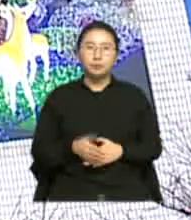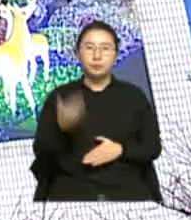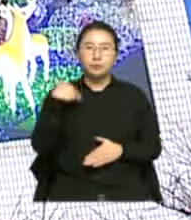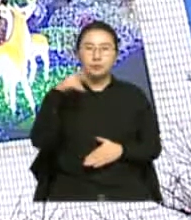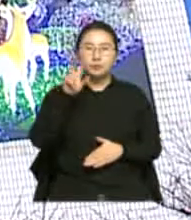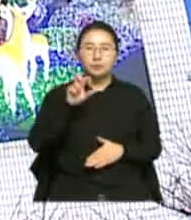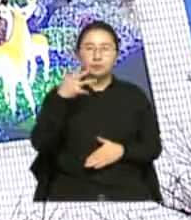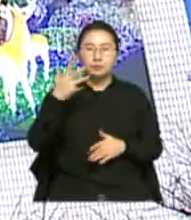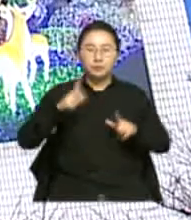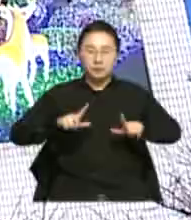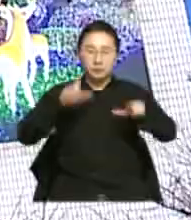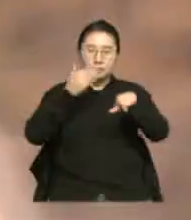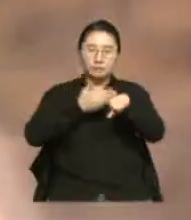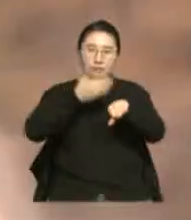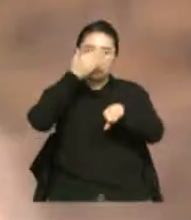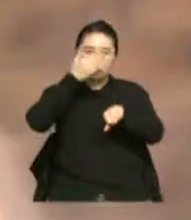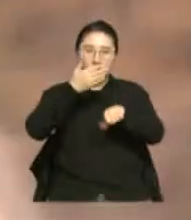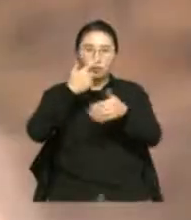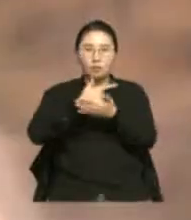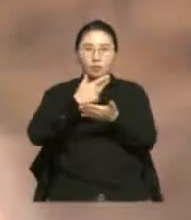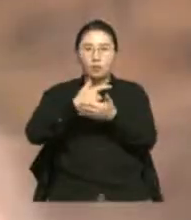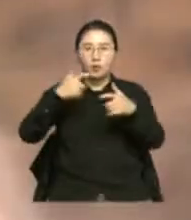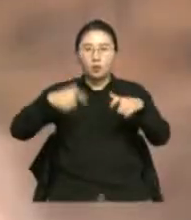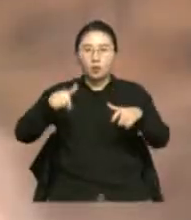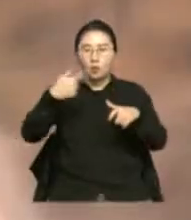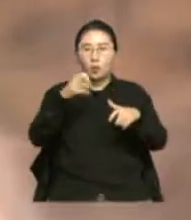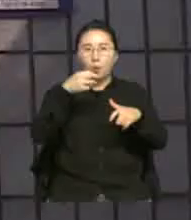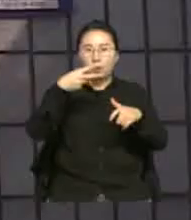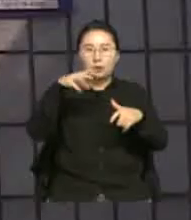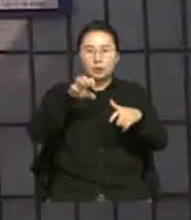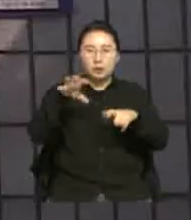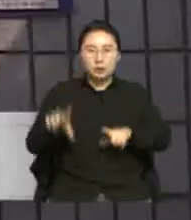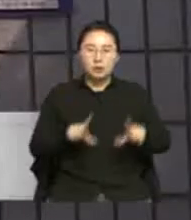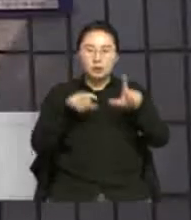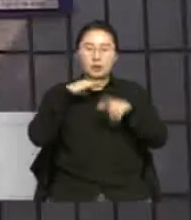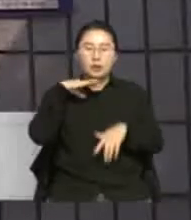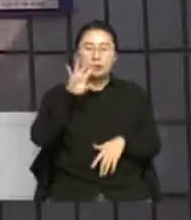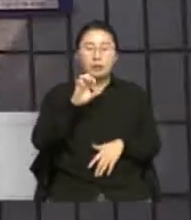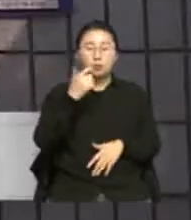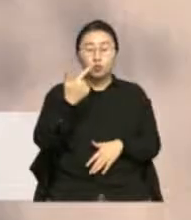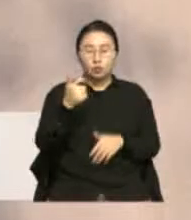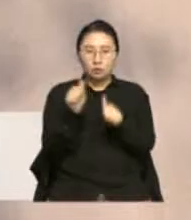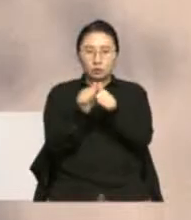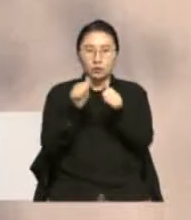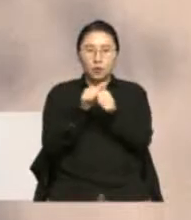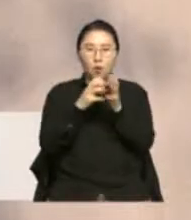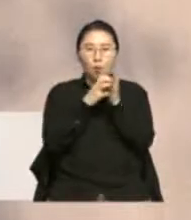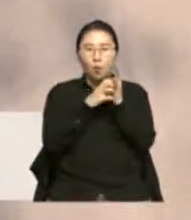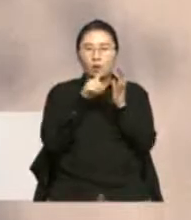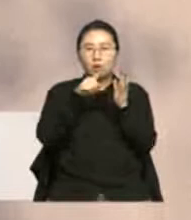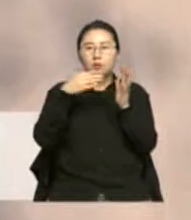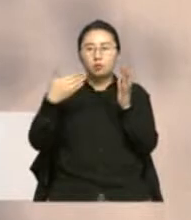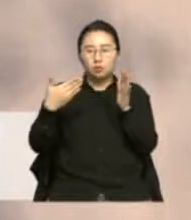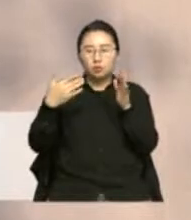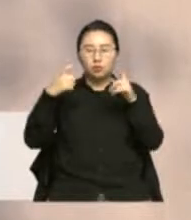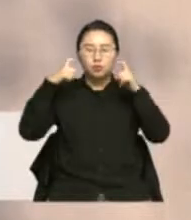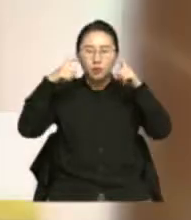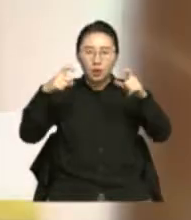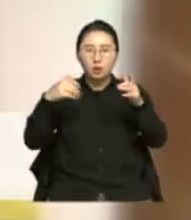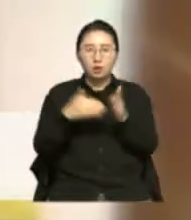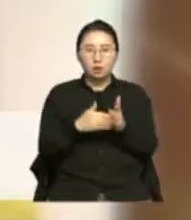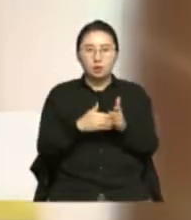지난 28일 오후 9시 노원구 공릉 1동 에 거주하는 46세의 남성이 코로나 1구 양성 판정을